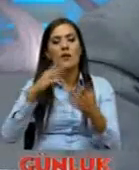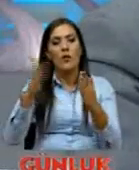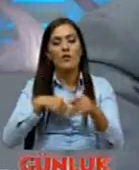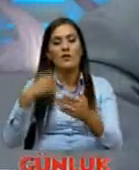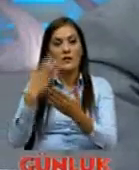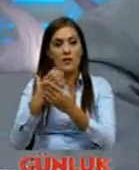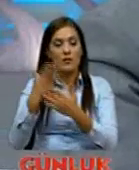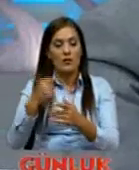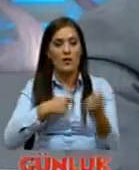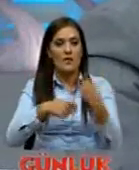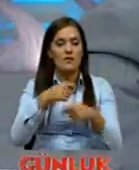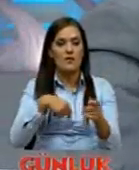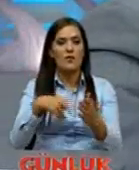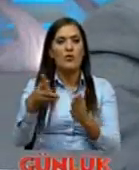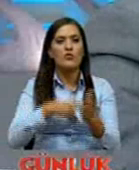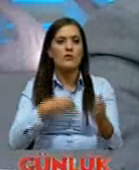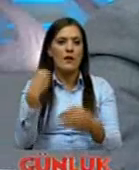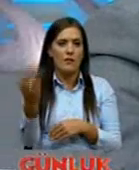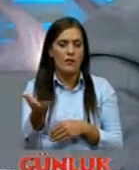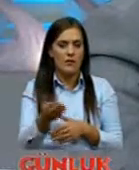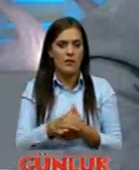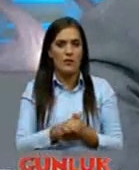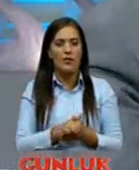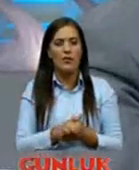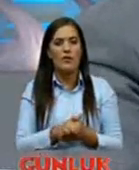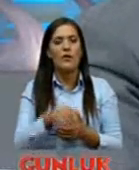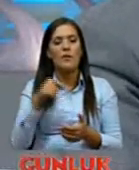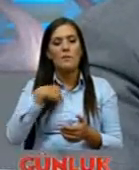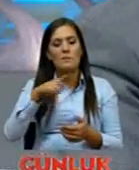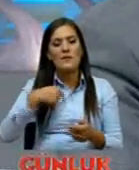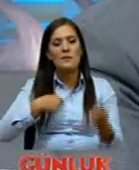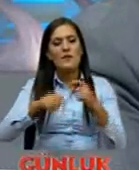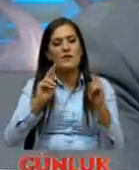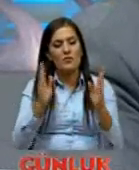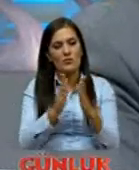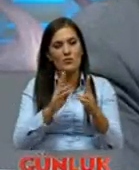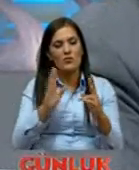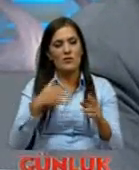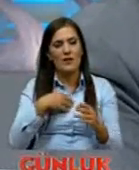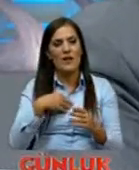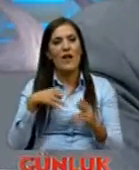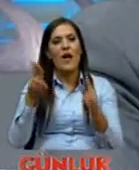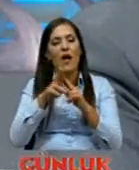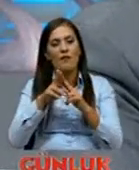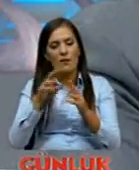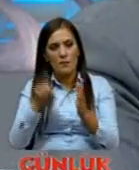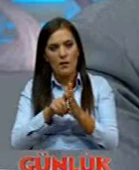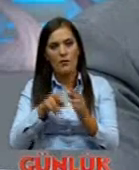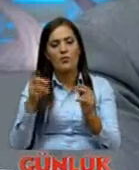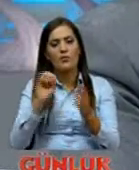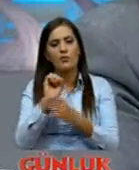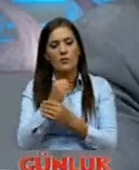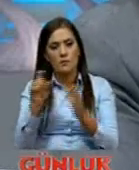olan esnaflara ruhsat kuşat veriyorlar. Bizim esnafımıza kalfalık belgesi, ustalık